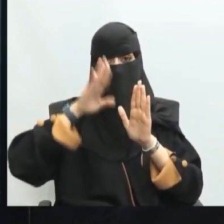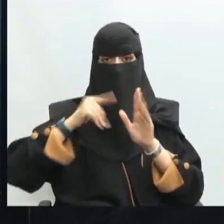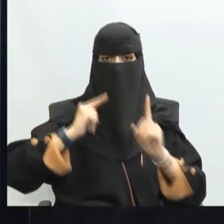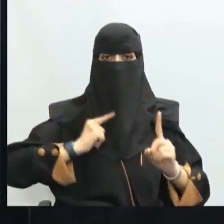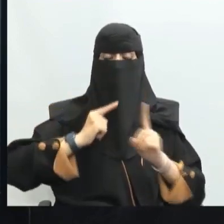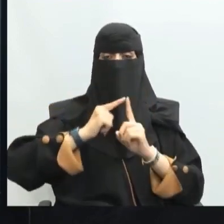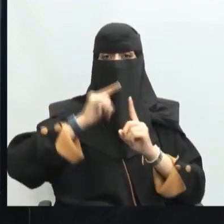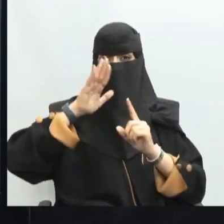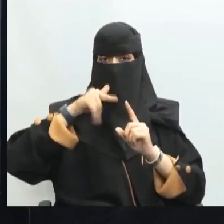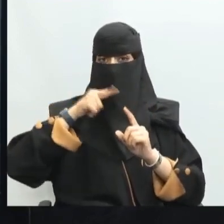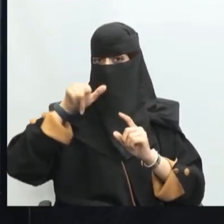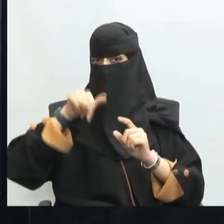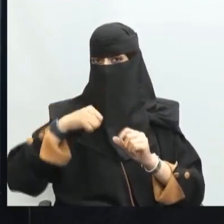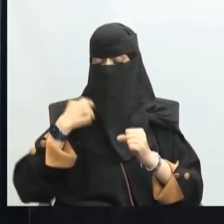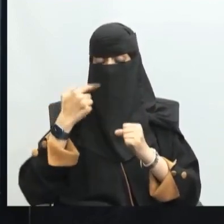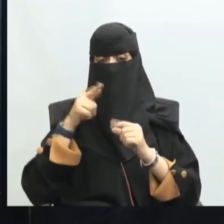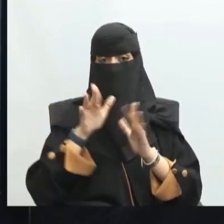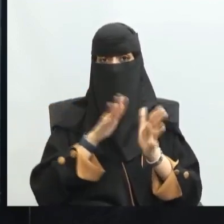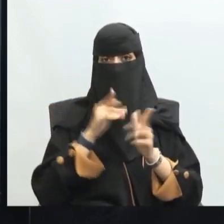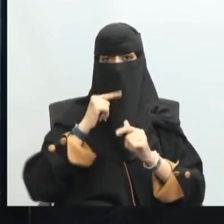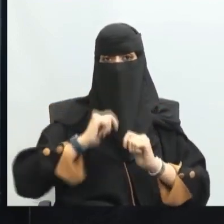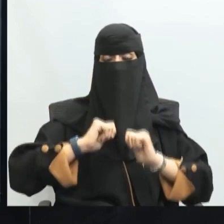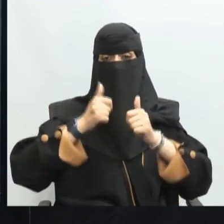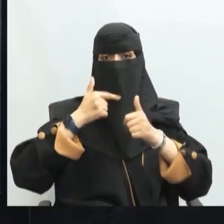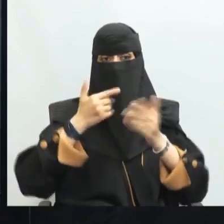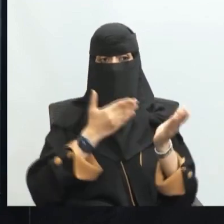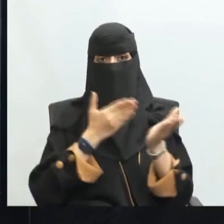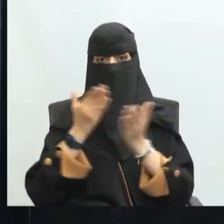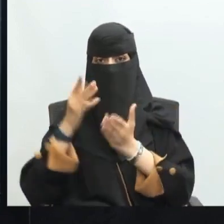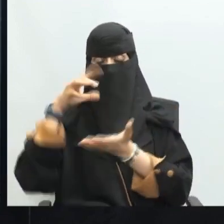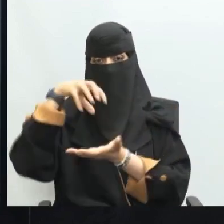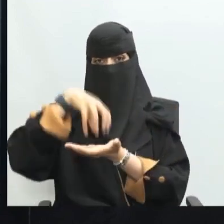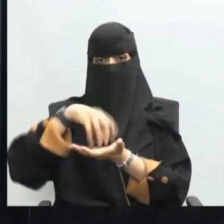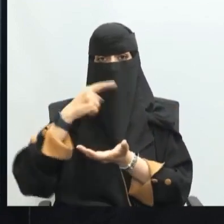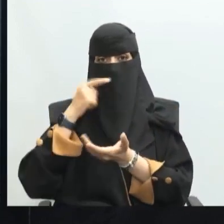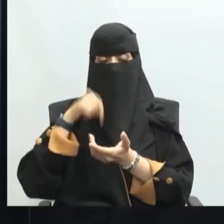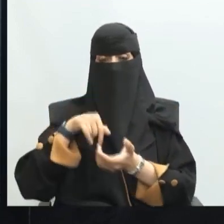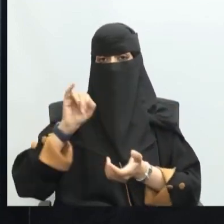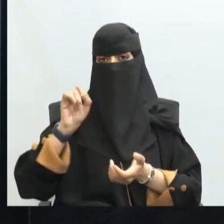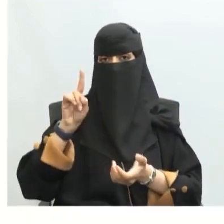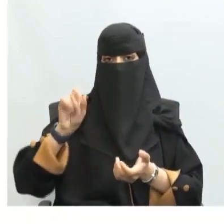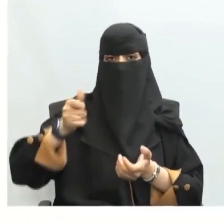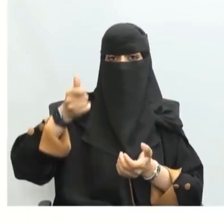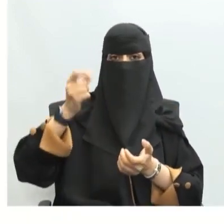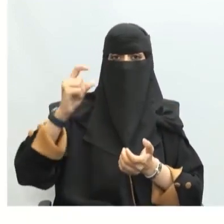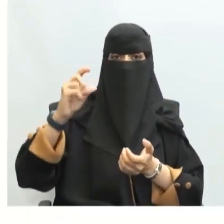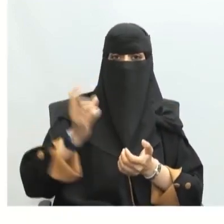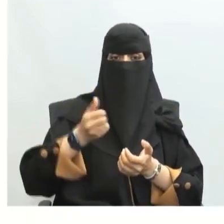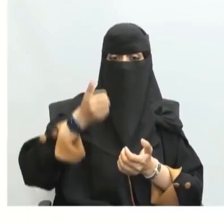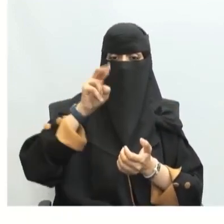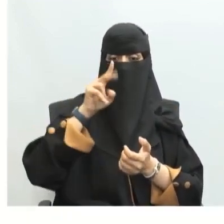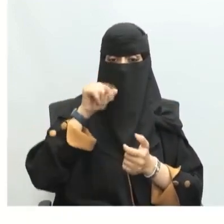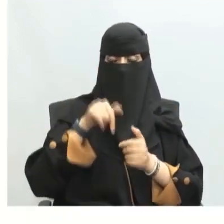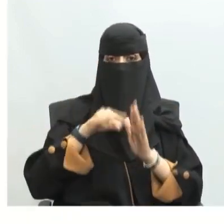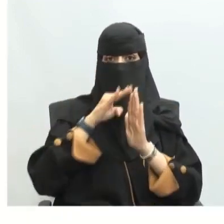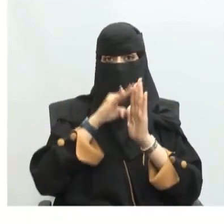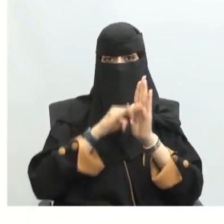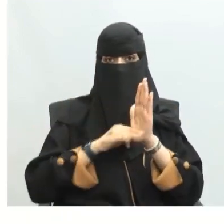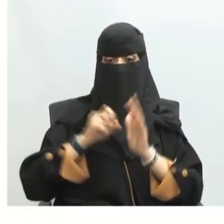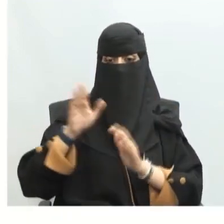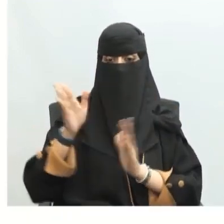برامج المركز التي قدمها المركز من مبادرات منها برنامج